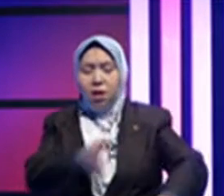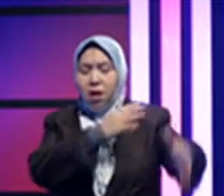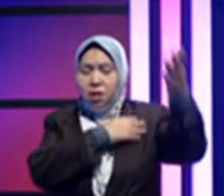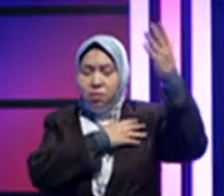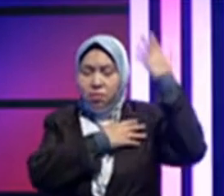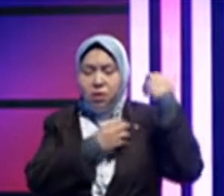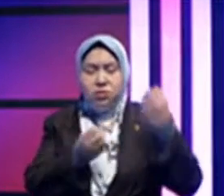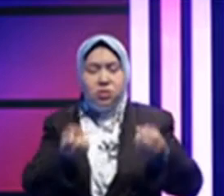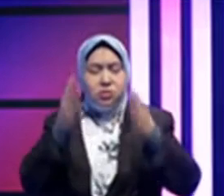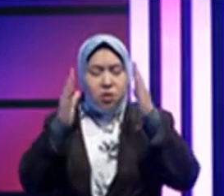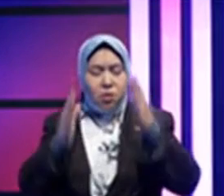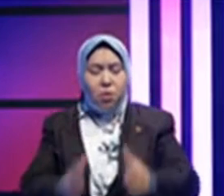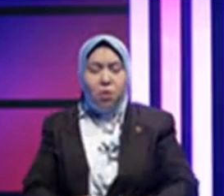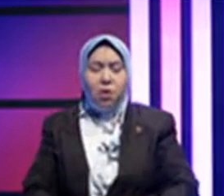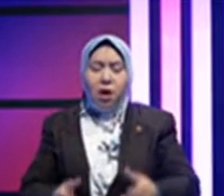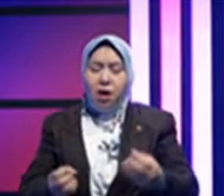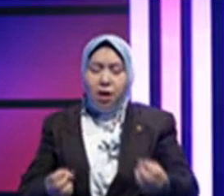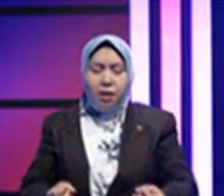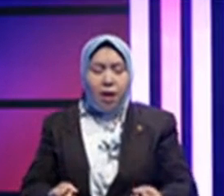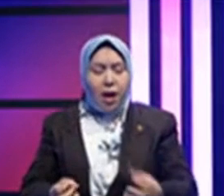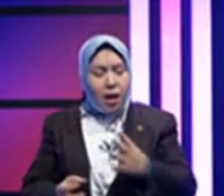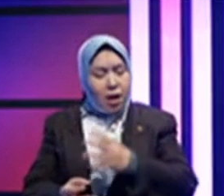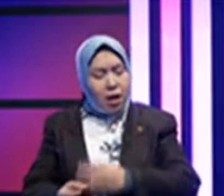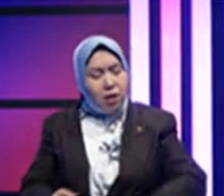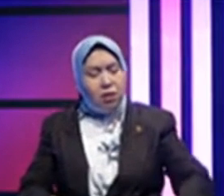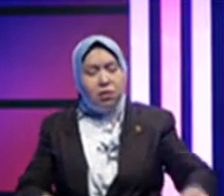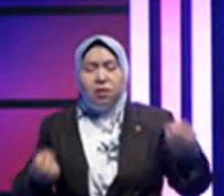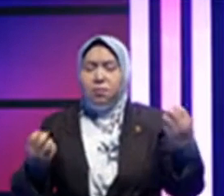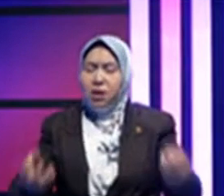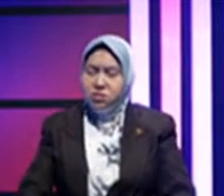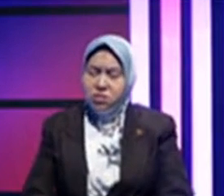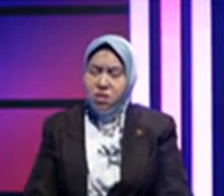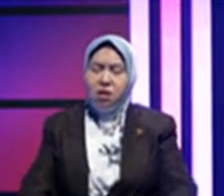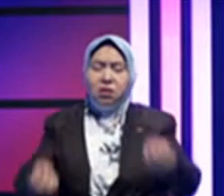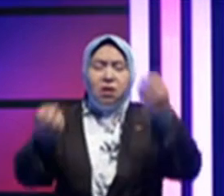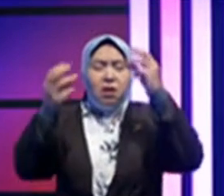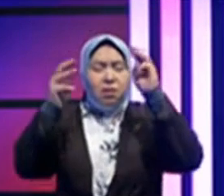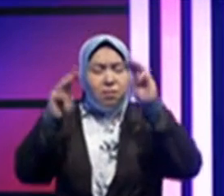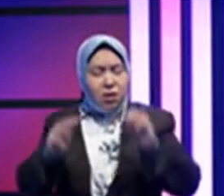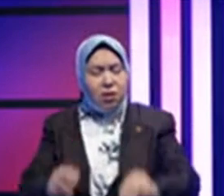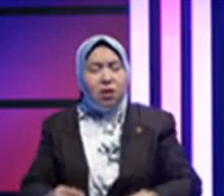قبل، كان أكثرهم